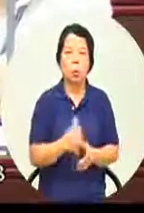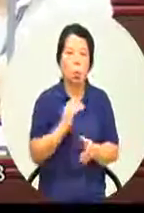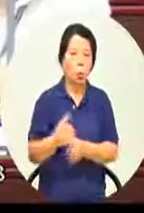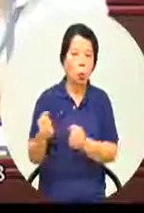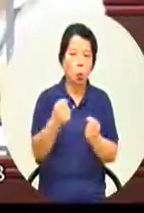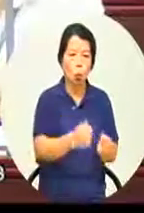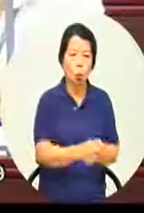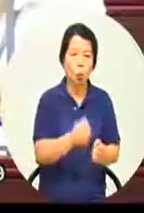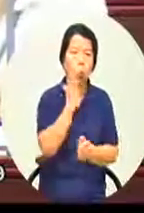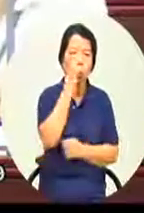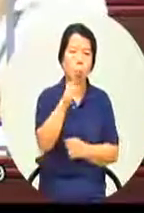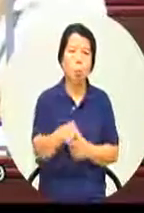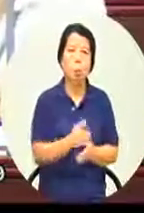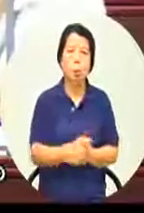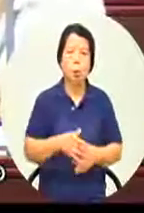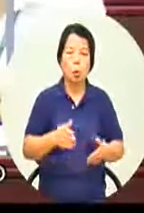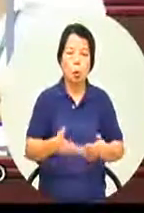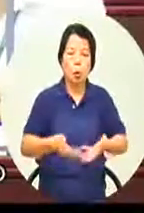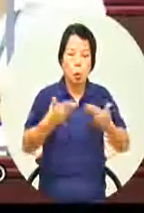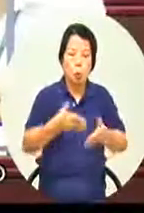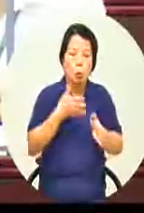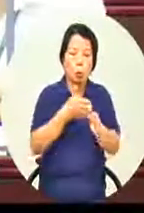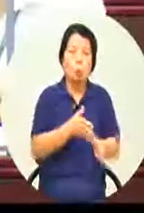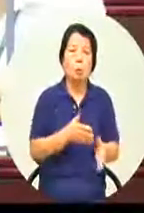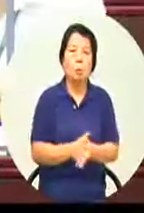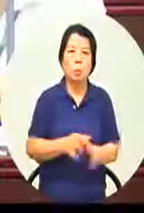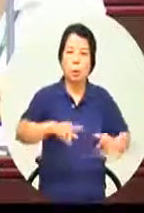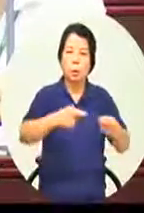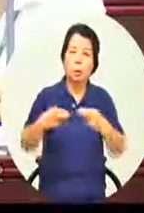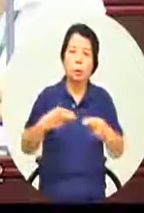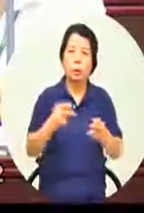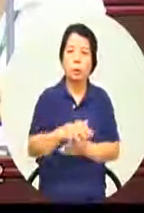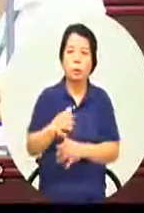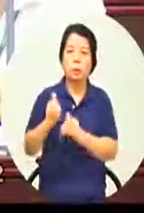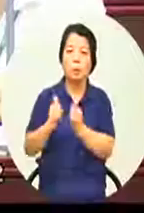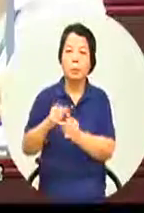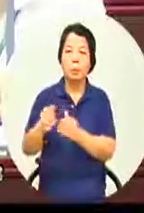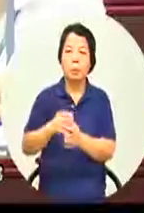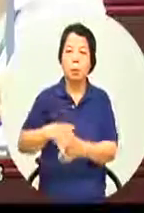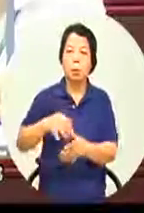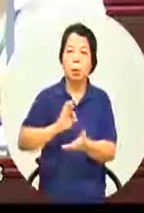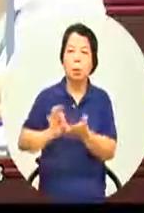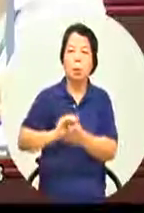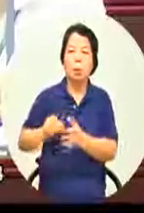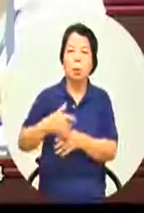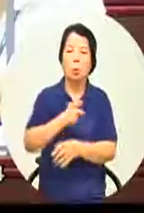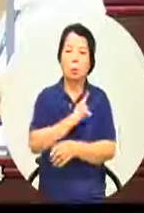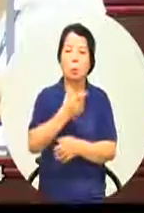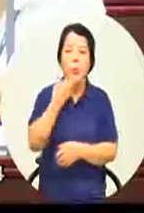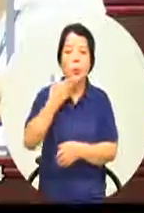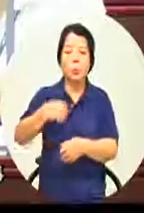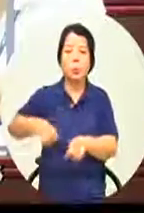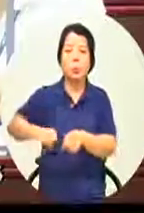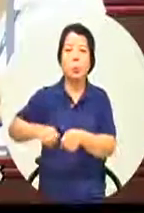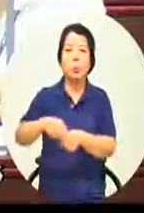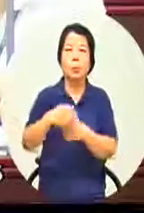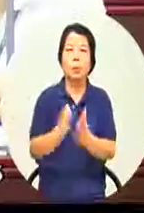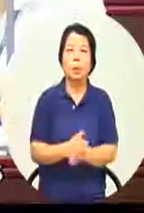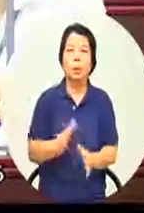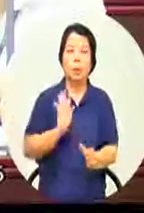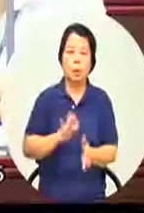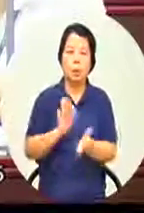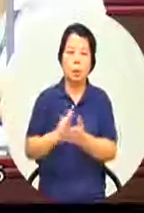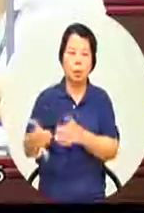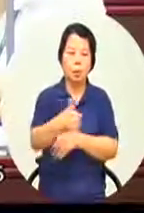待，就是说透过轻轨的运行哈，可以改变民众使用交通运具的一个行为，比如说他或许就不大需